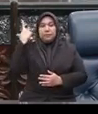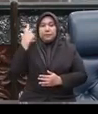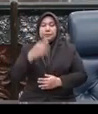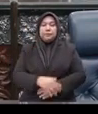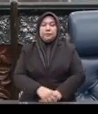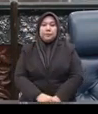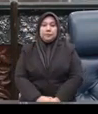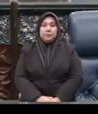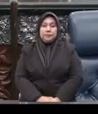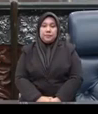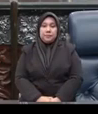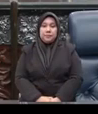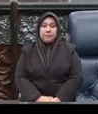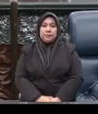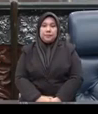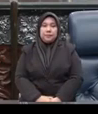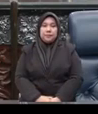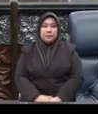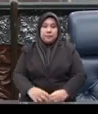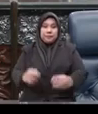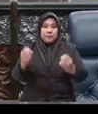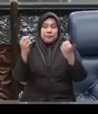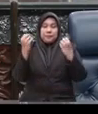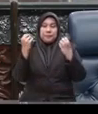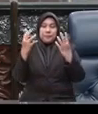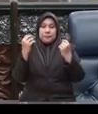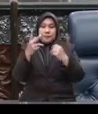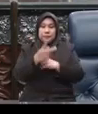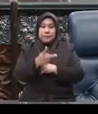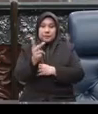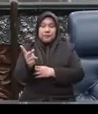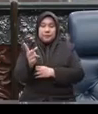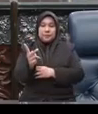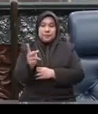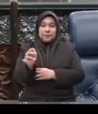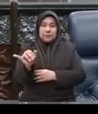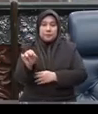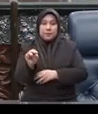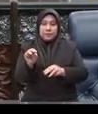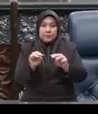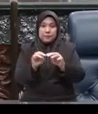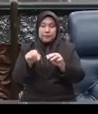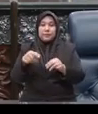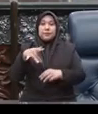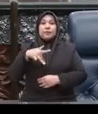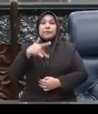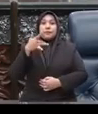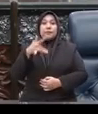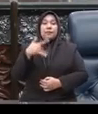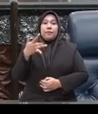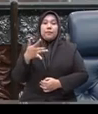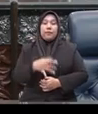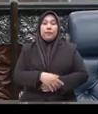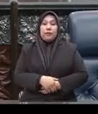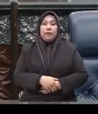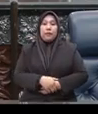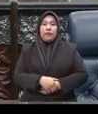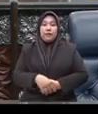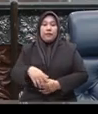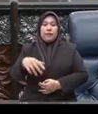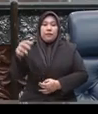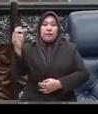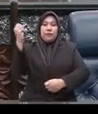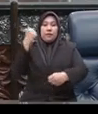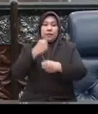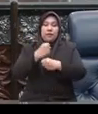jadi banyak sekali yang seperti ini yang menyebabkan kita merasakan seolah-olah kerjaan ini